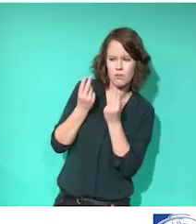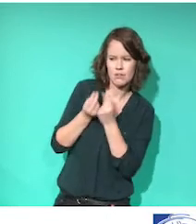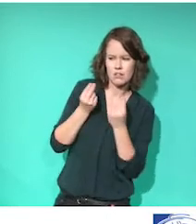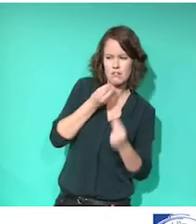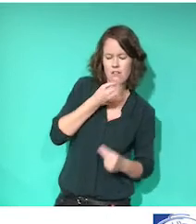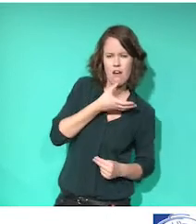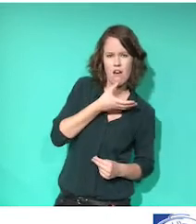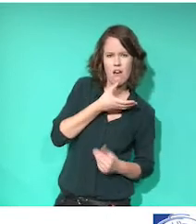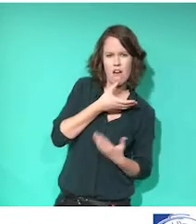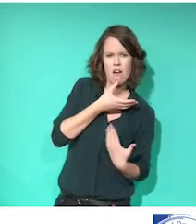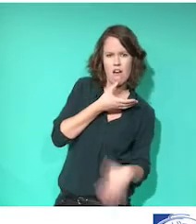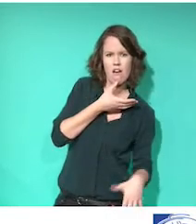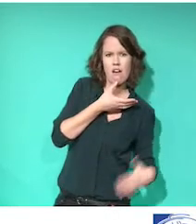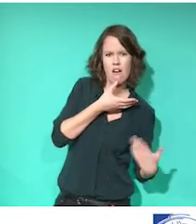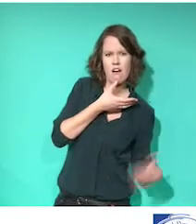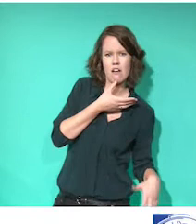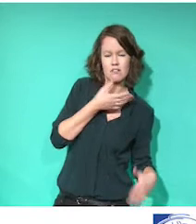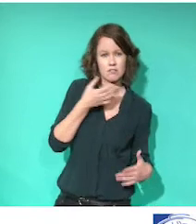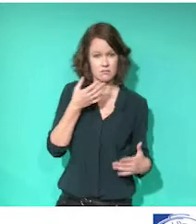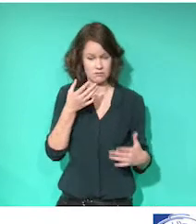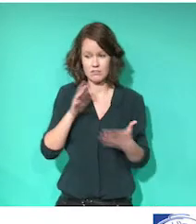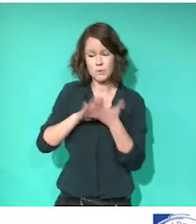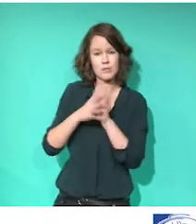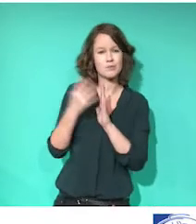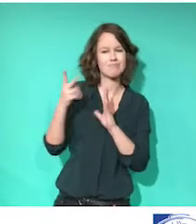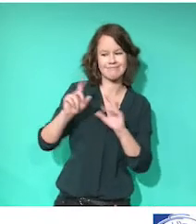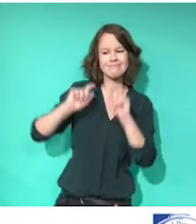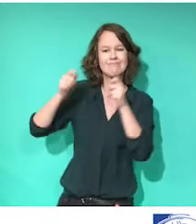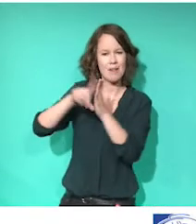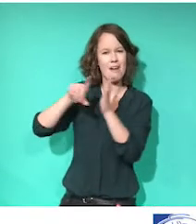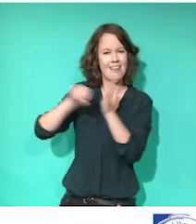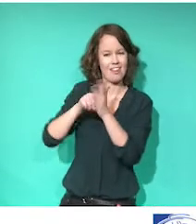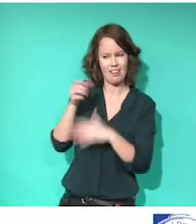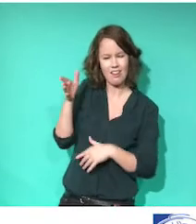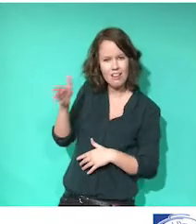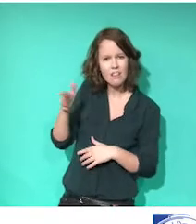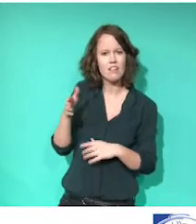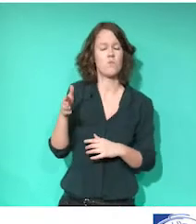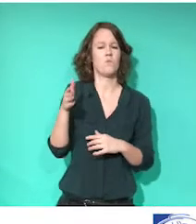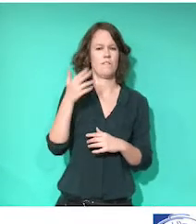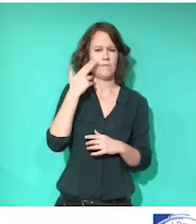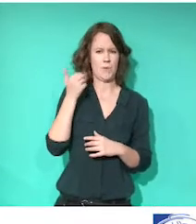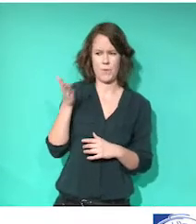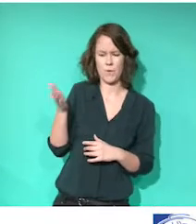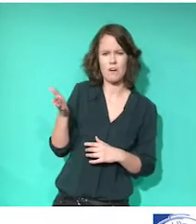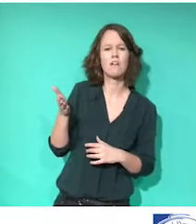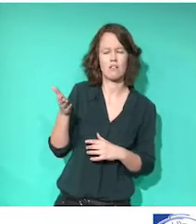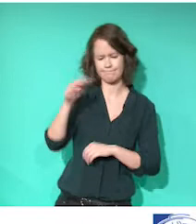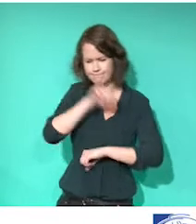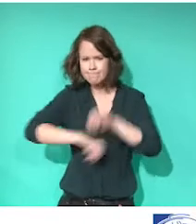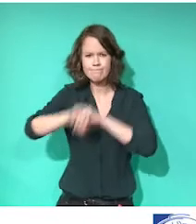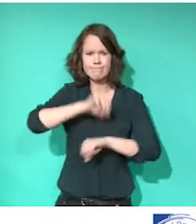voix. L'initiative labellisée présentée par FDFA dans le cadre de la campagne a été de mettre en place un numéro